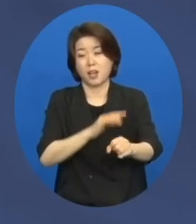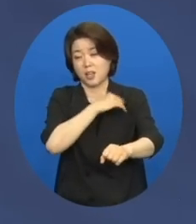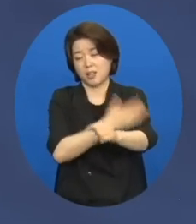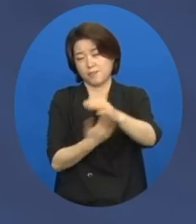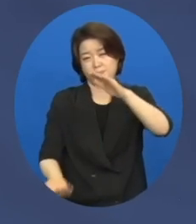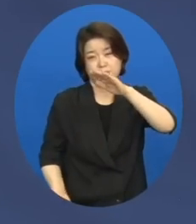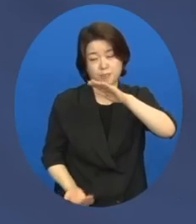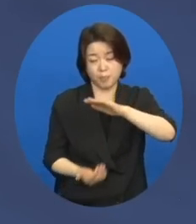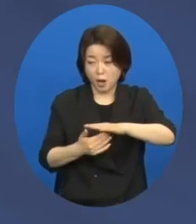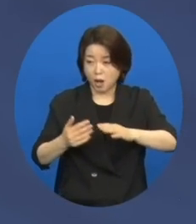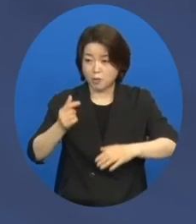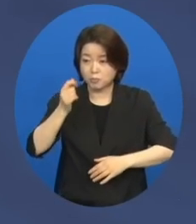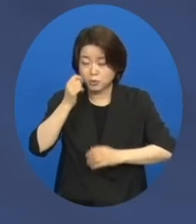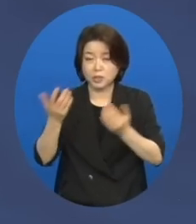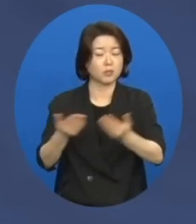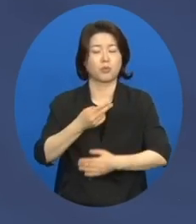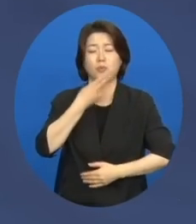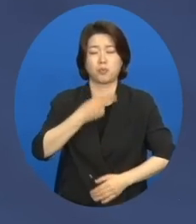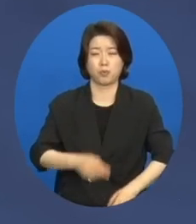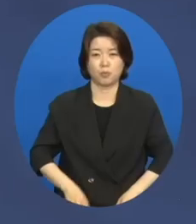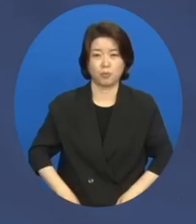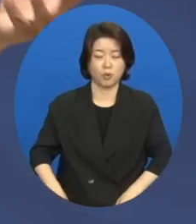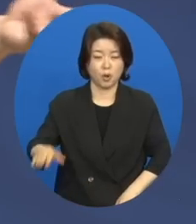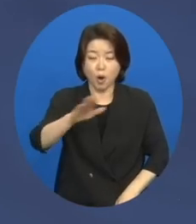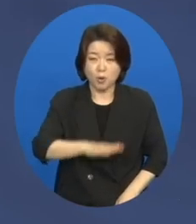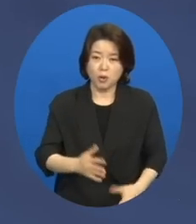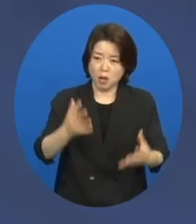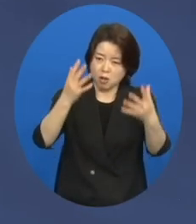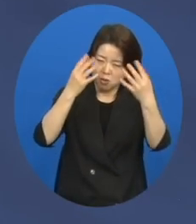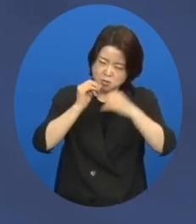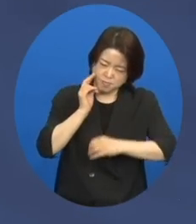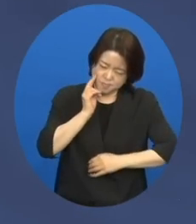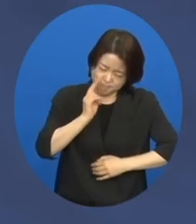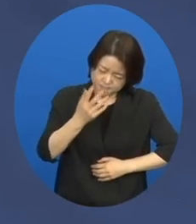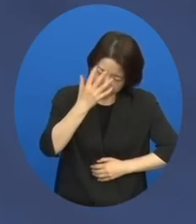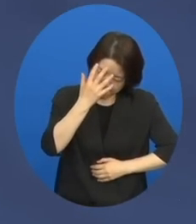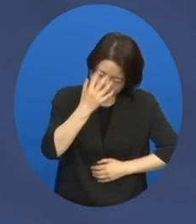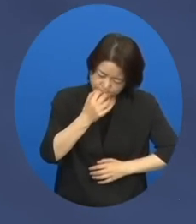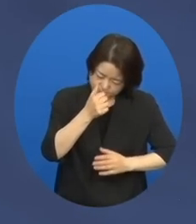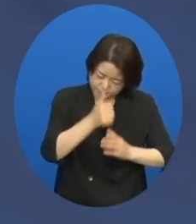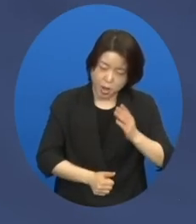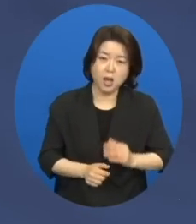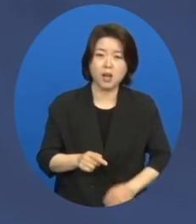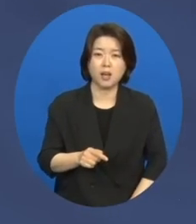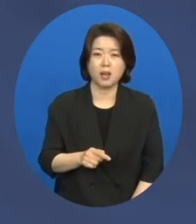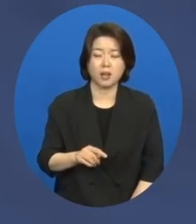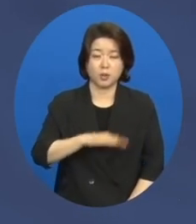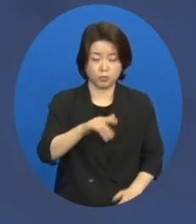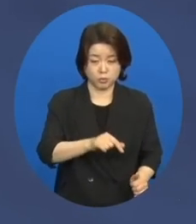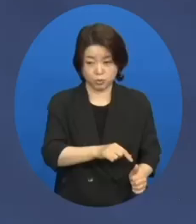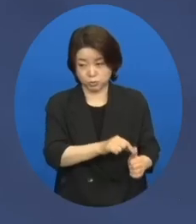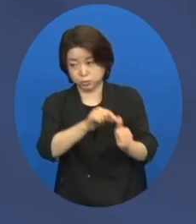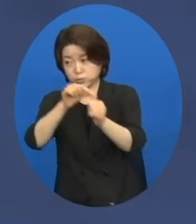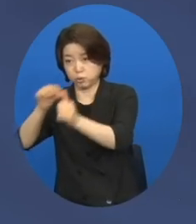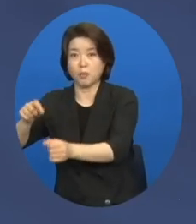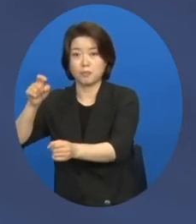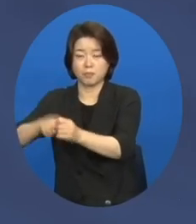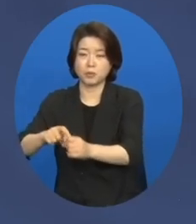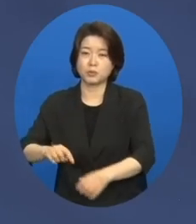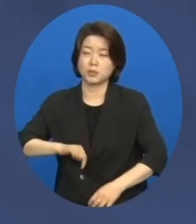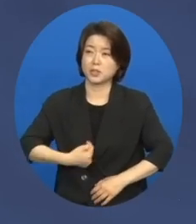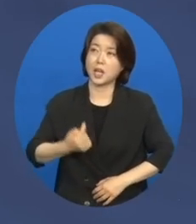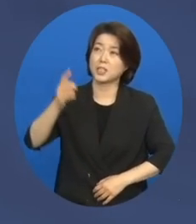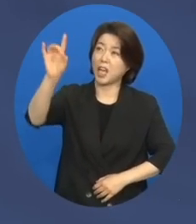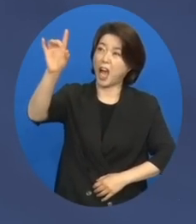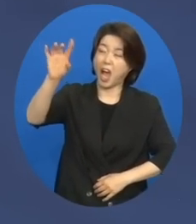능력이 못할 일이 없을 텐데 도대체 우리가 얼마나 끔찍한 비극에 빠져 있길래 우리를 구원하시려고 당신의